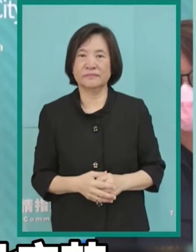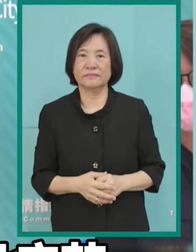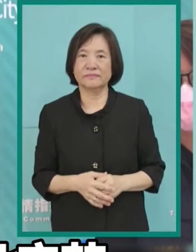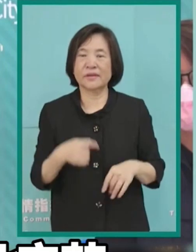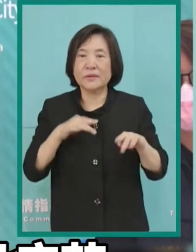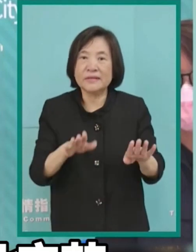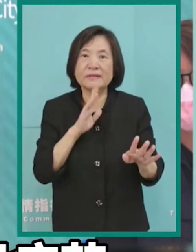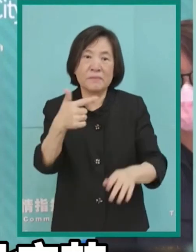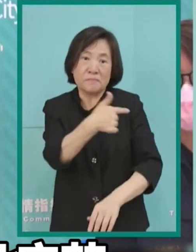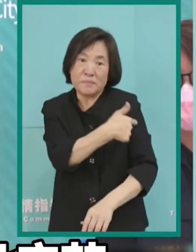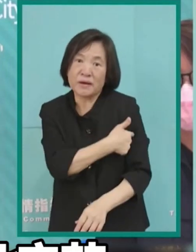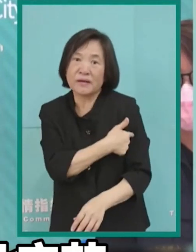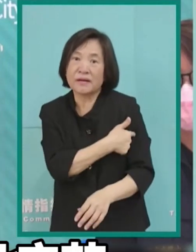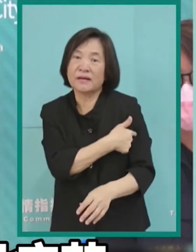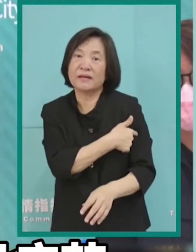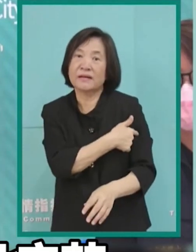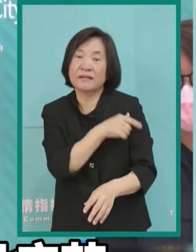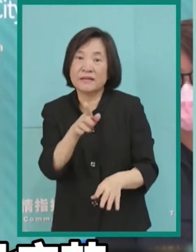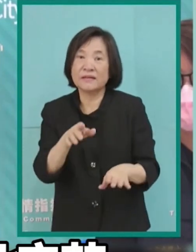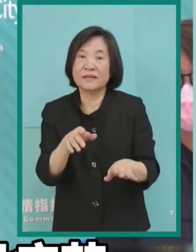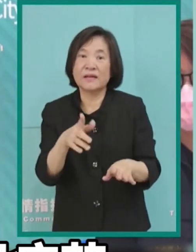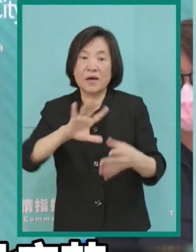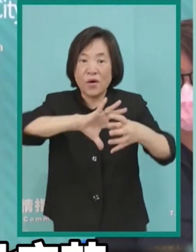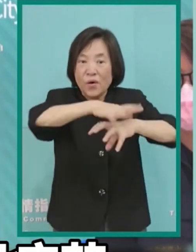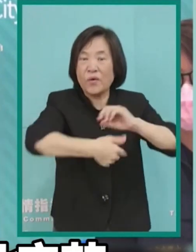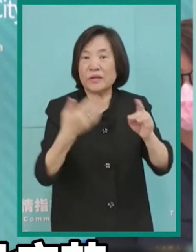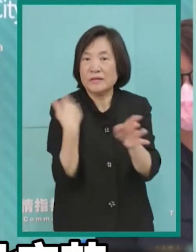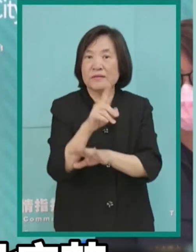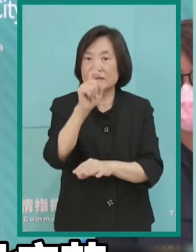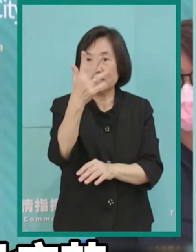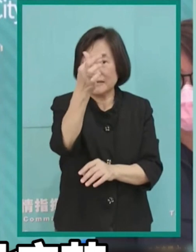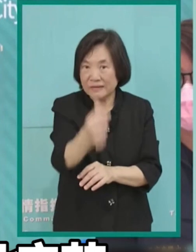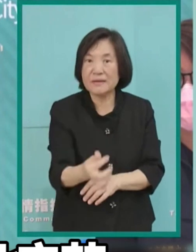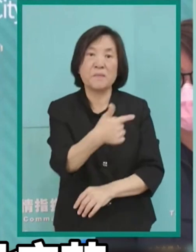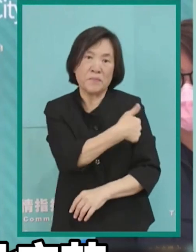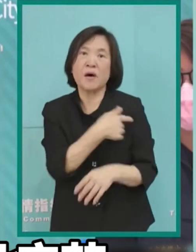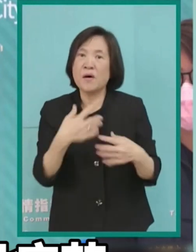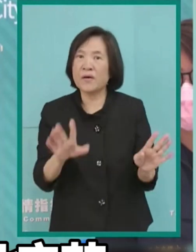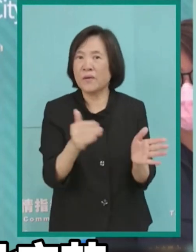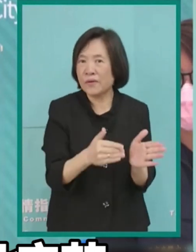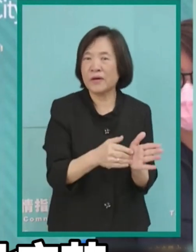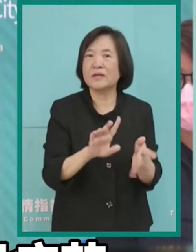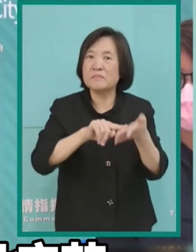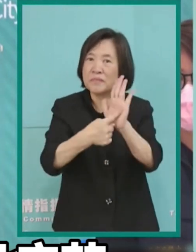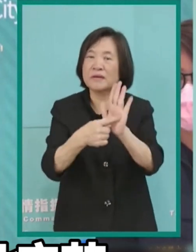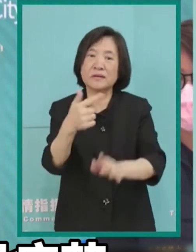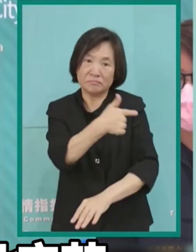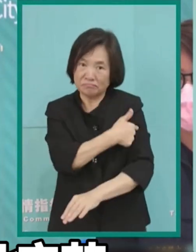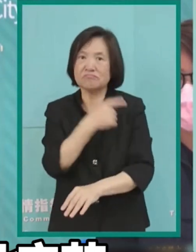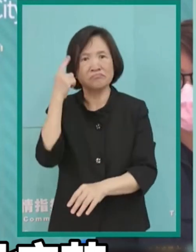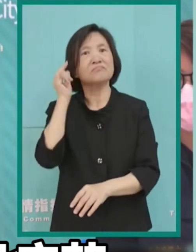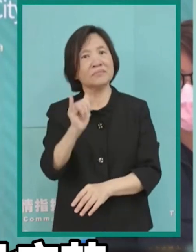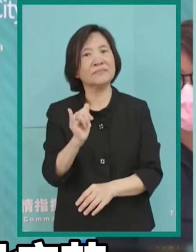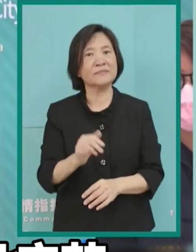因为既然疫苗是已经既然全世界已经接近18亿剂的疫苗打过了，你看，表示这是一个很成熟的